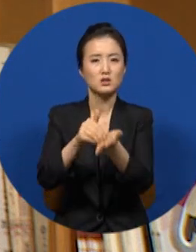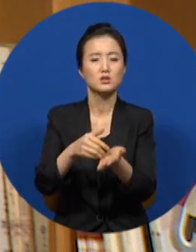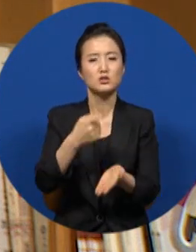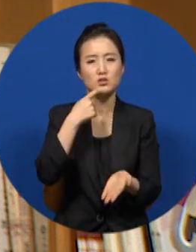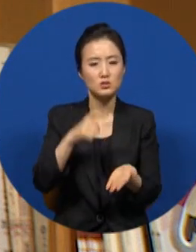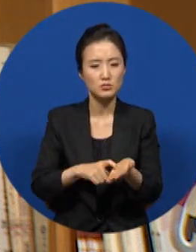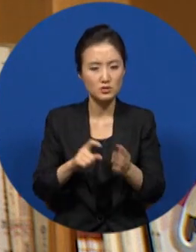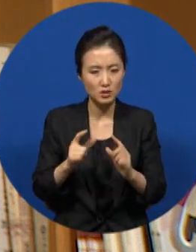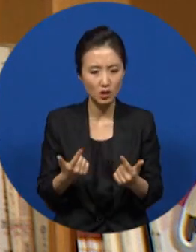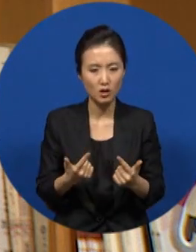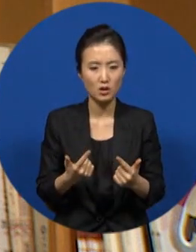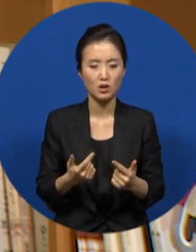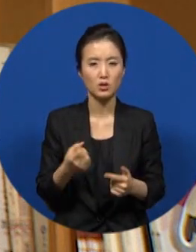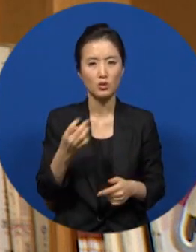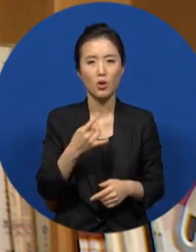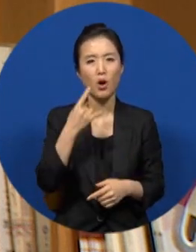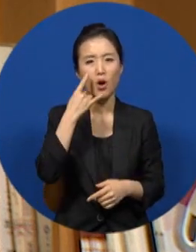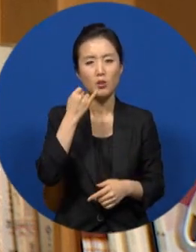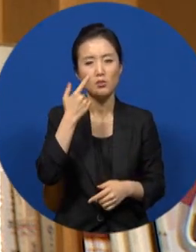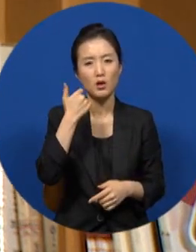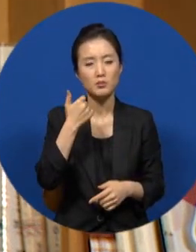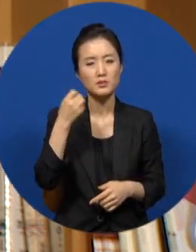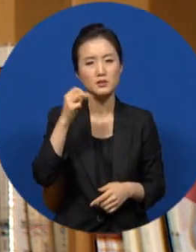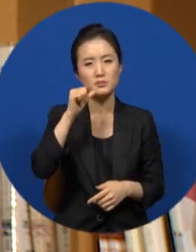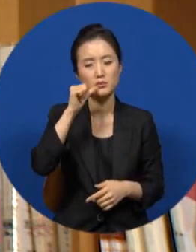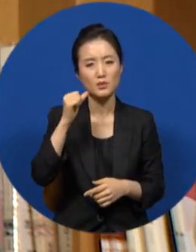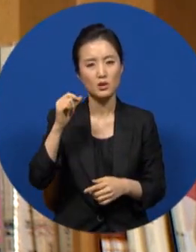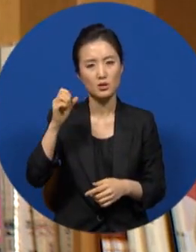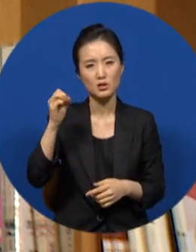거야. 캥거루족들이 많습니다. 부모는 참